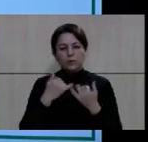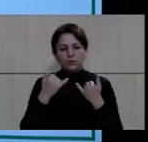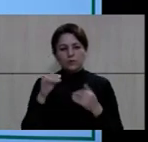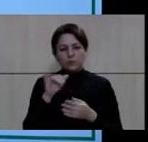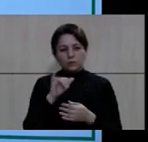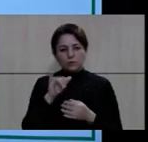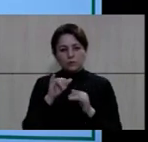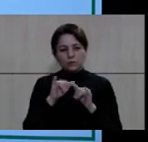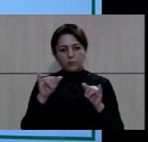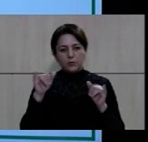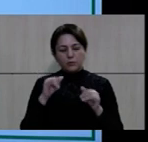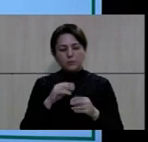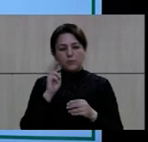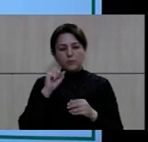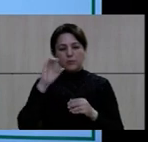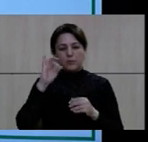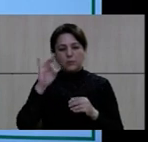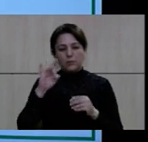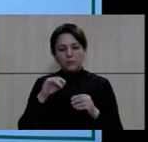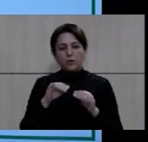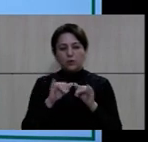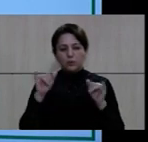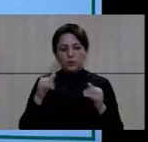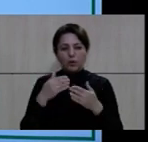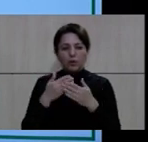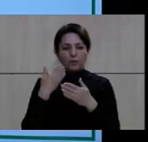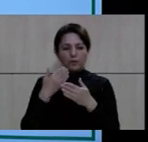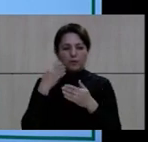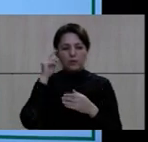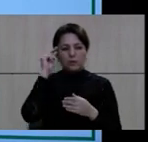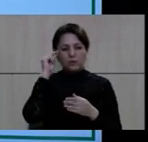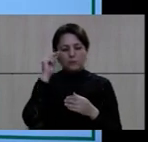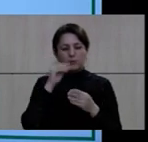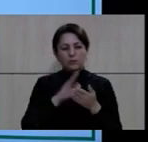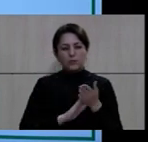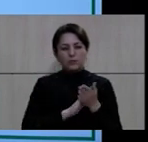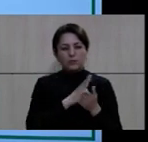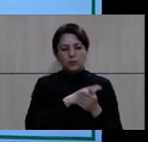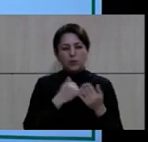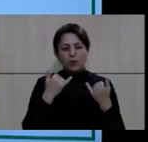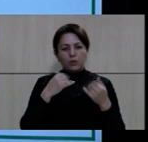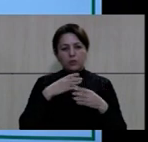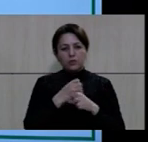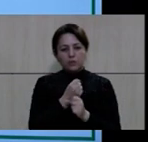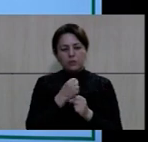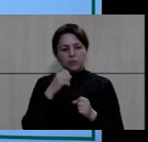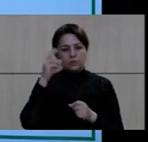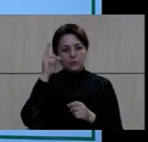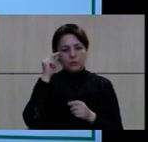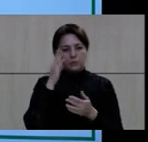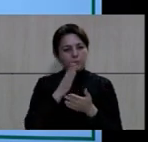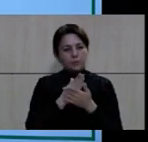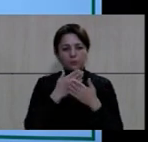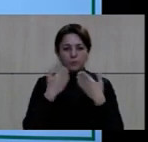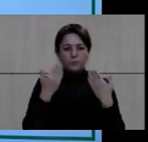ko'paytiramiz. Kasrlarni ko'paytirishni esa avvalgi darsimizda takrorlagan edik. Xo'sh, qisqaradigan sonlar mavjudmi?